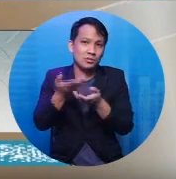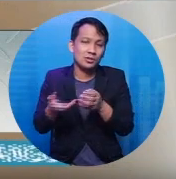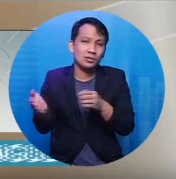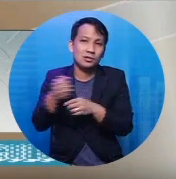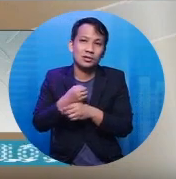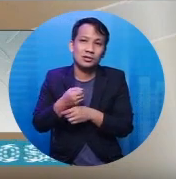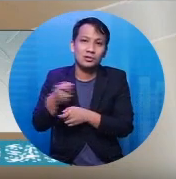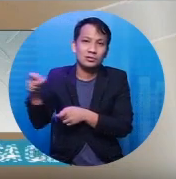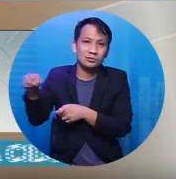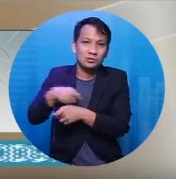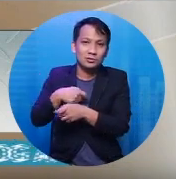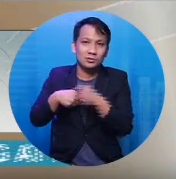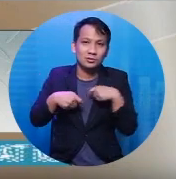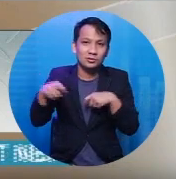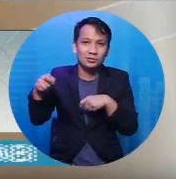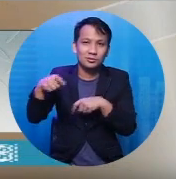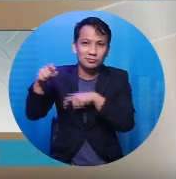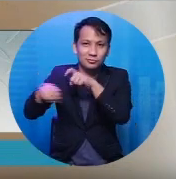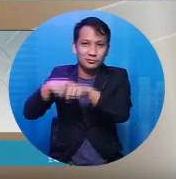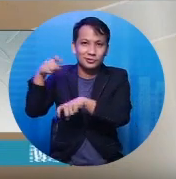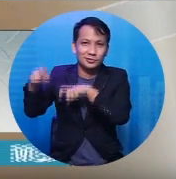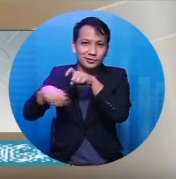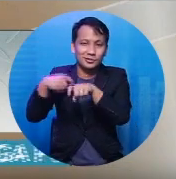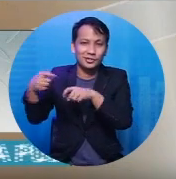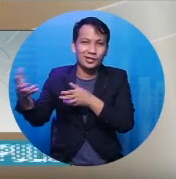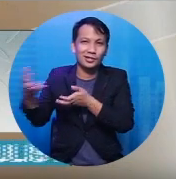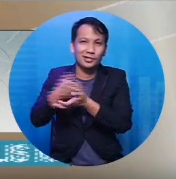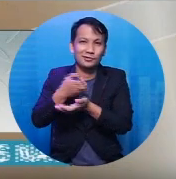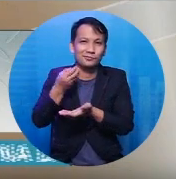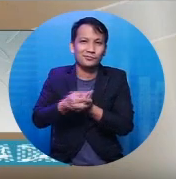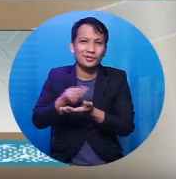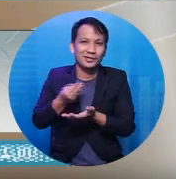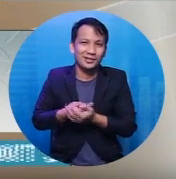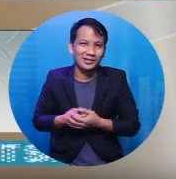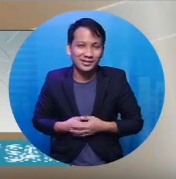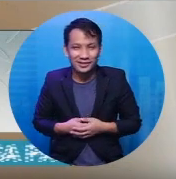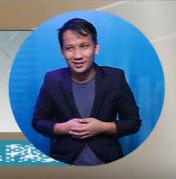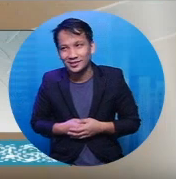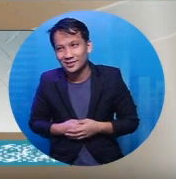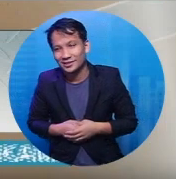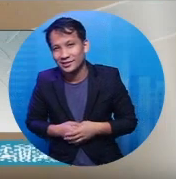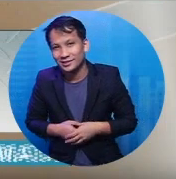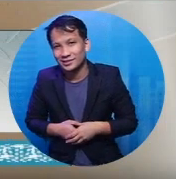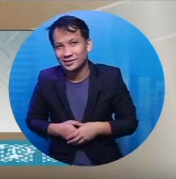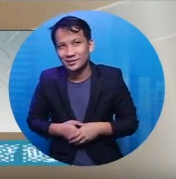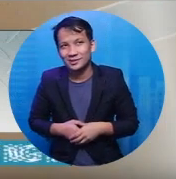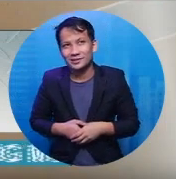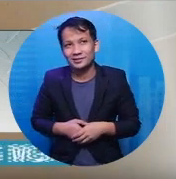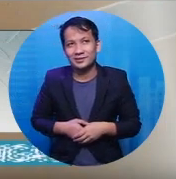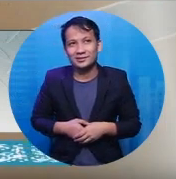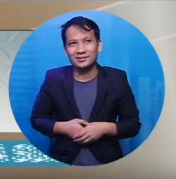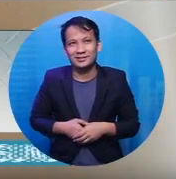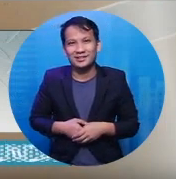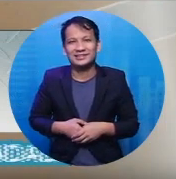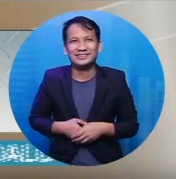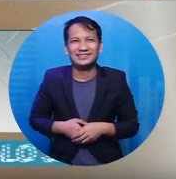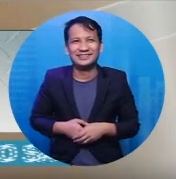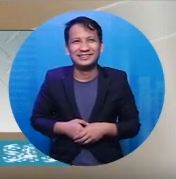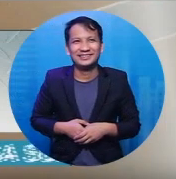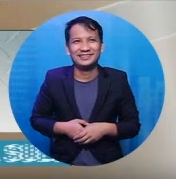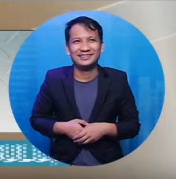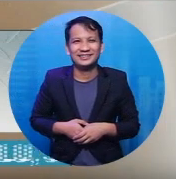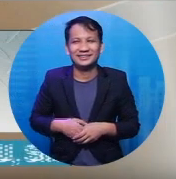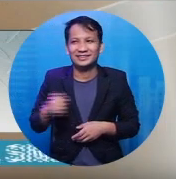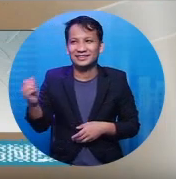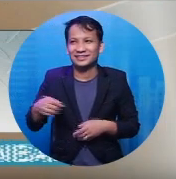naghuhukay ng? Ano yung hinuhukay nila? Nang kaya mo, idol. Hindi. Hindi,